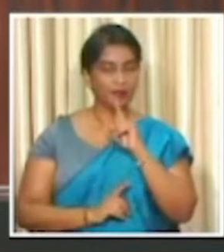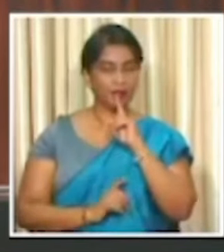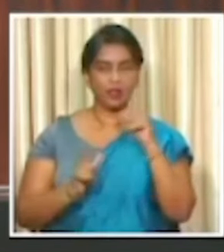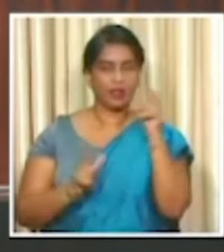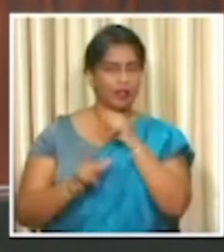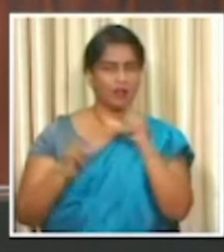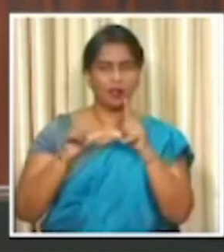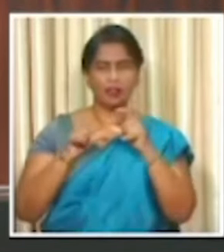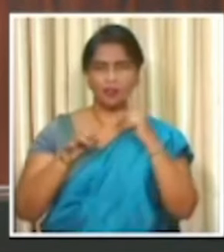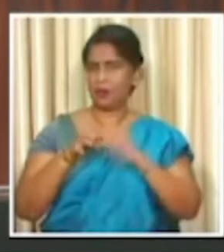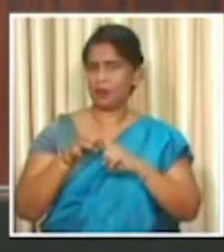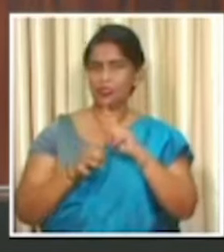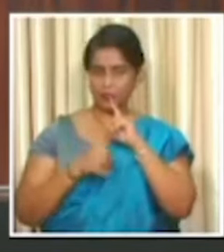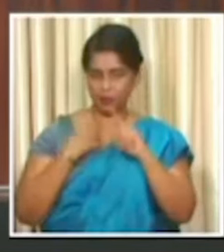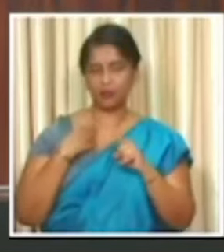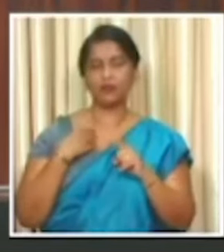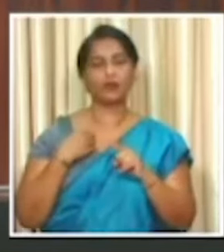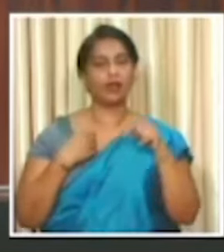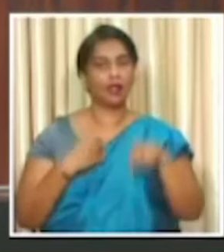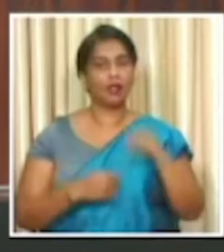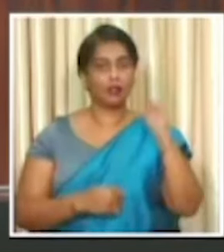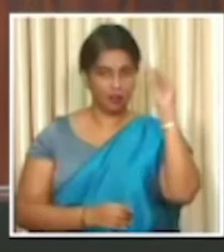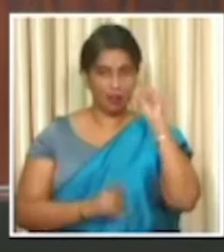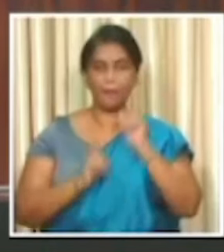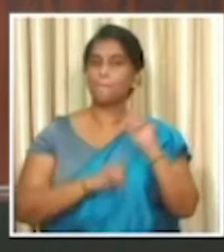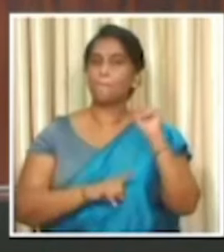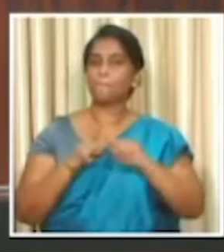පර්මිට් සම්බන්ධ ප්‍රශ්නයක් මතු කළා. අද හවසට